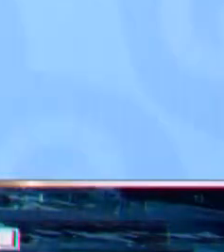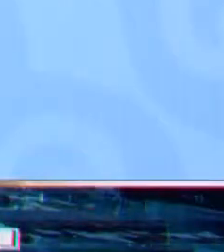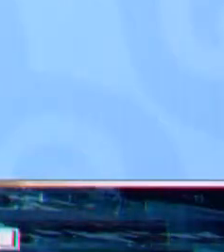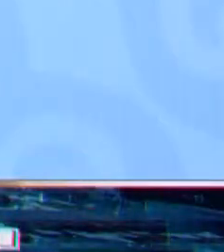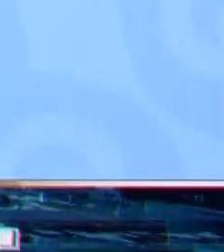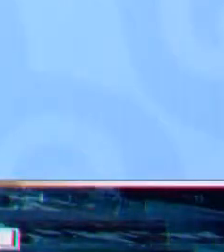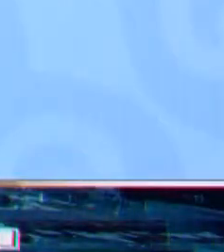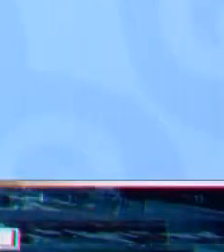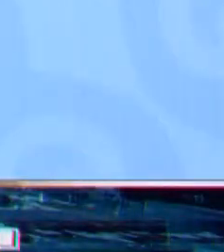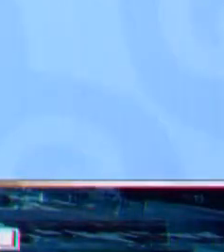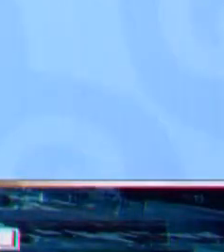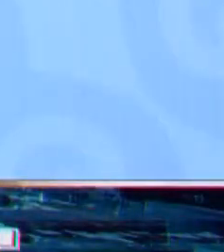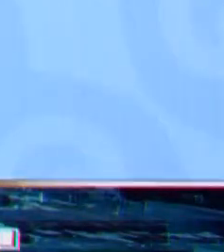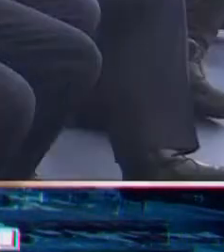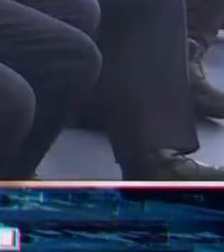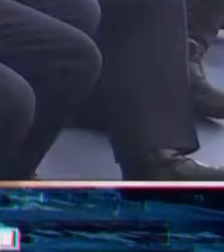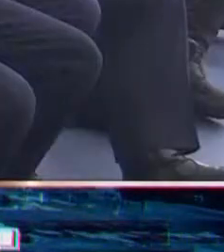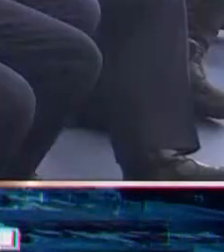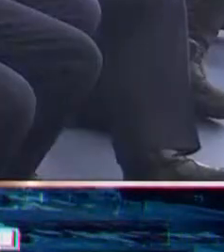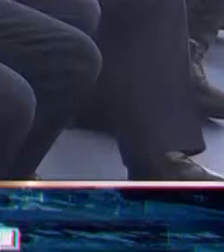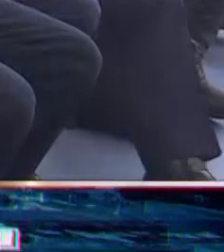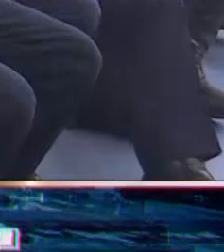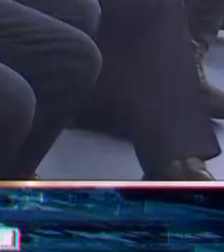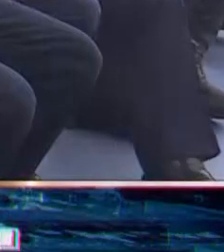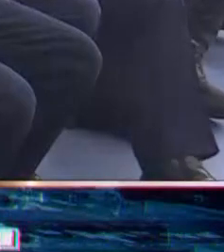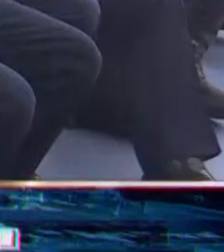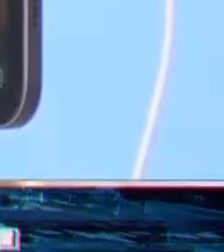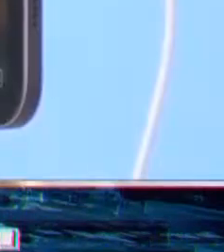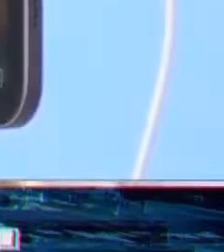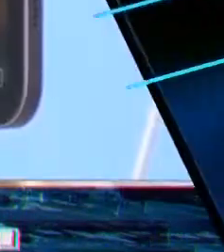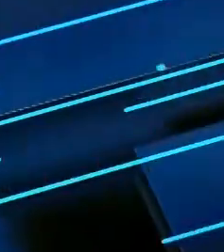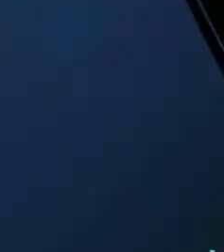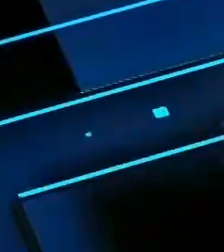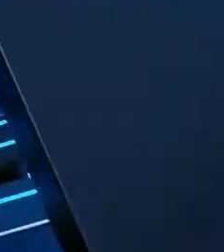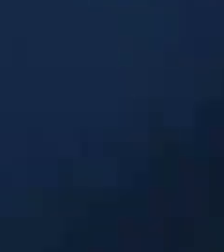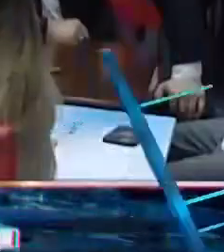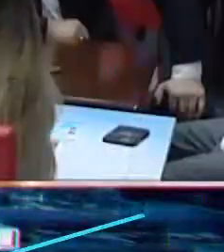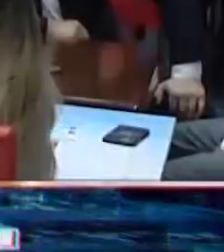Конструктивный диалог. В Талдыкургане прошел курултай Национальной ассоциации животноводов Казахстана.